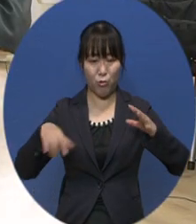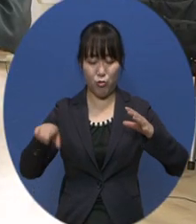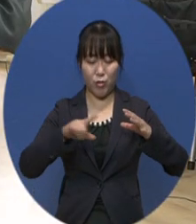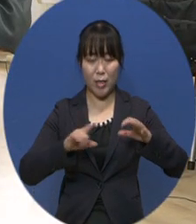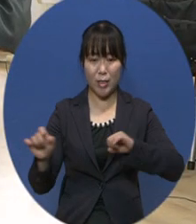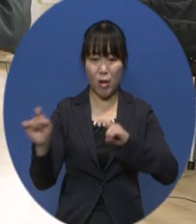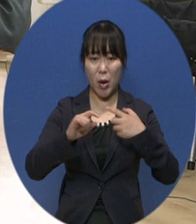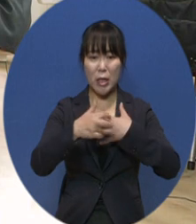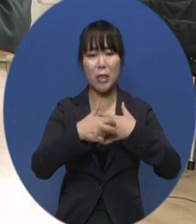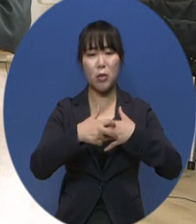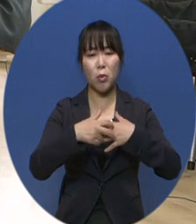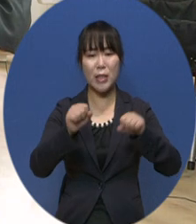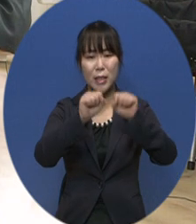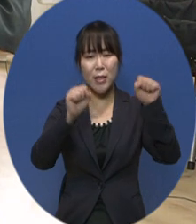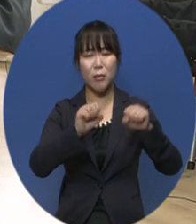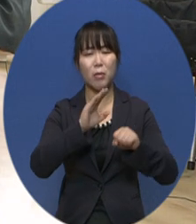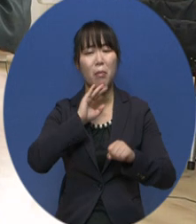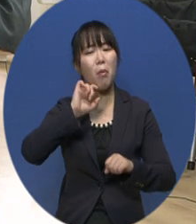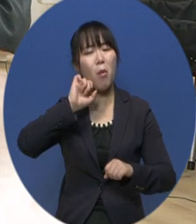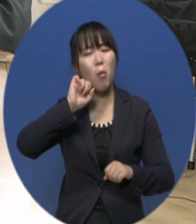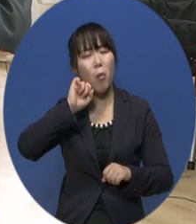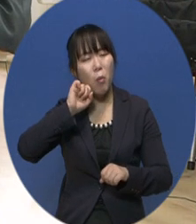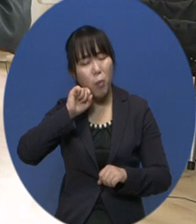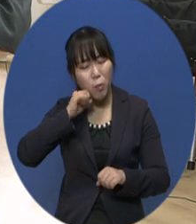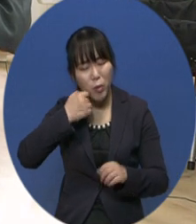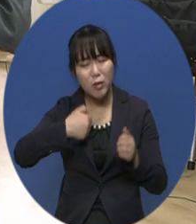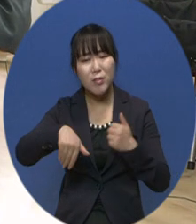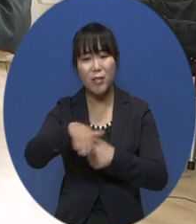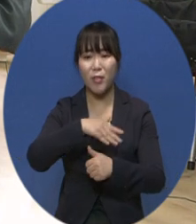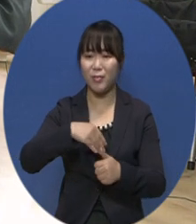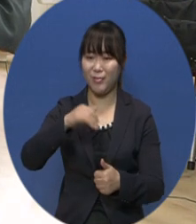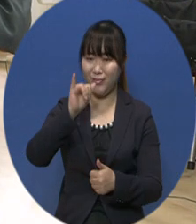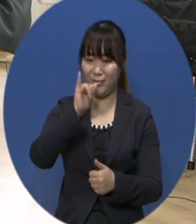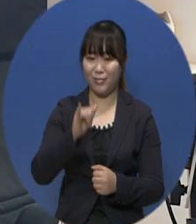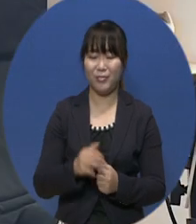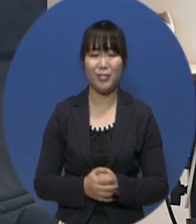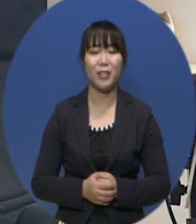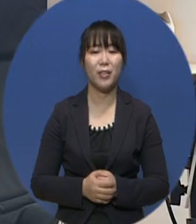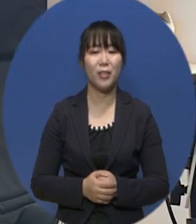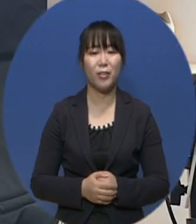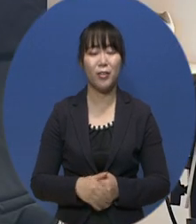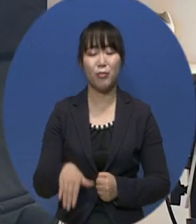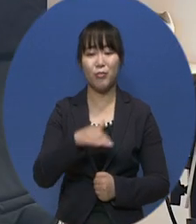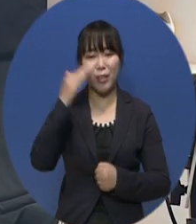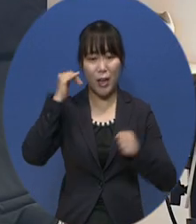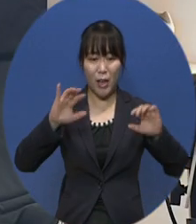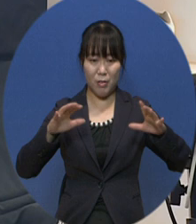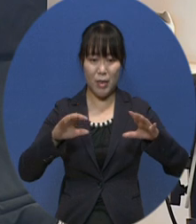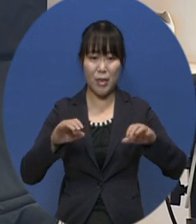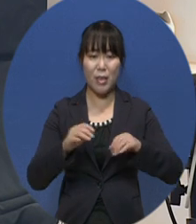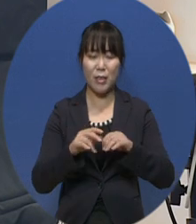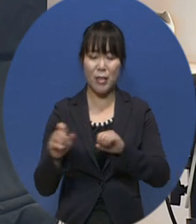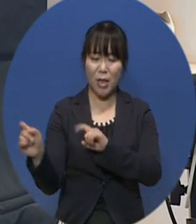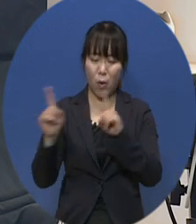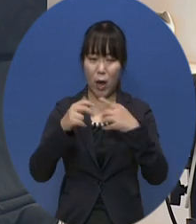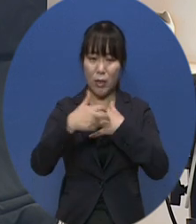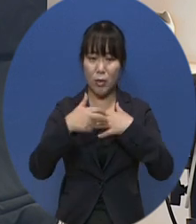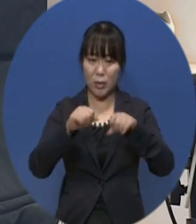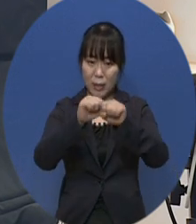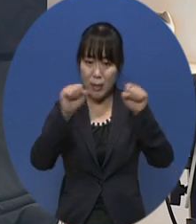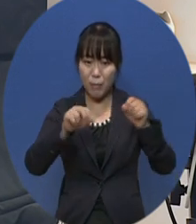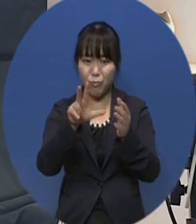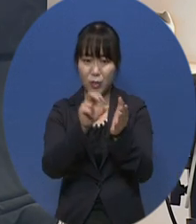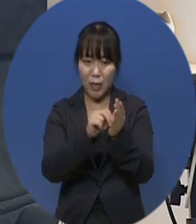좀 굉장히 좀 어려운 난맥입니다. 어려운 난맥상에 아, 있는 건데요. 네. 그래서 우리나라 재활의료 시스템의 문제를